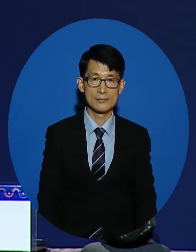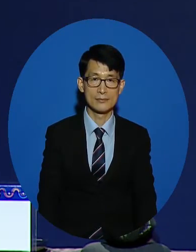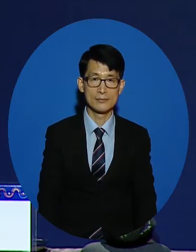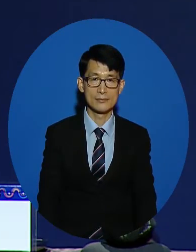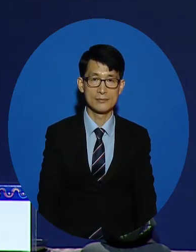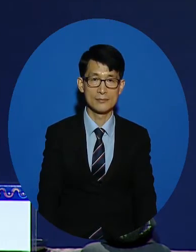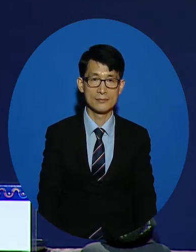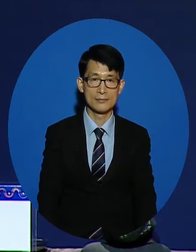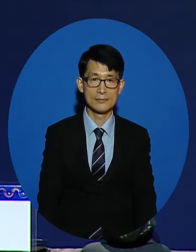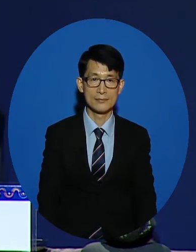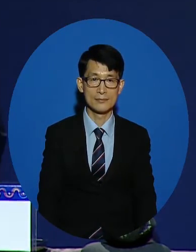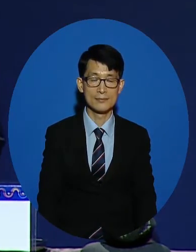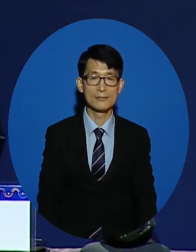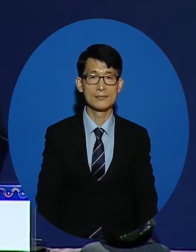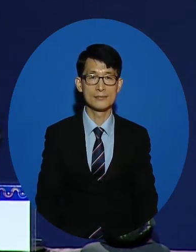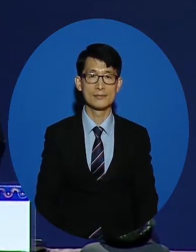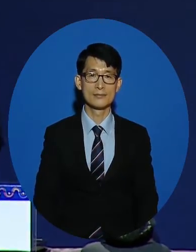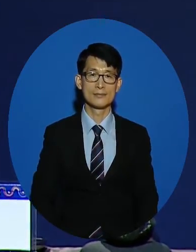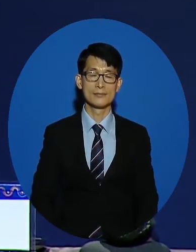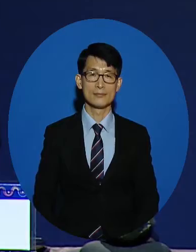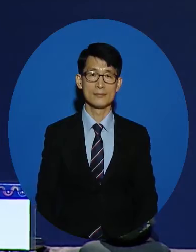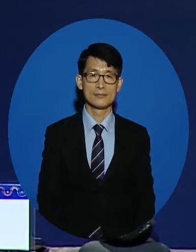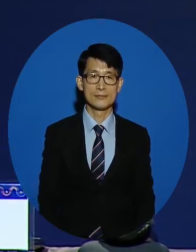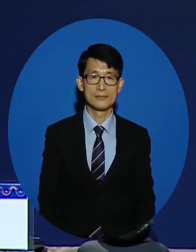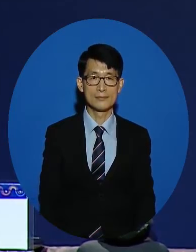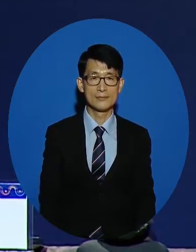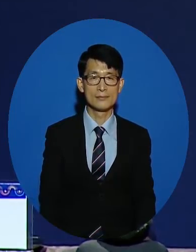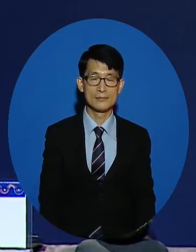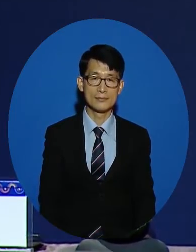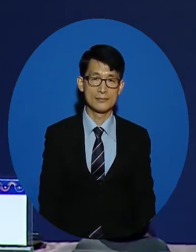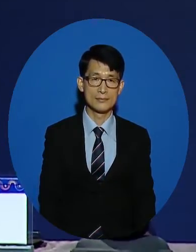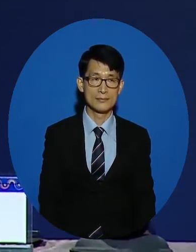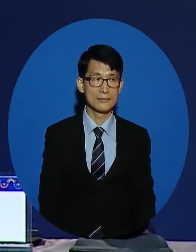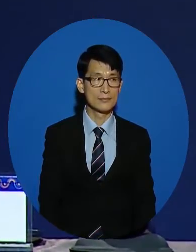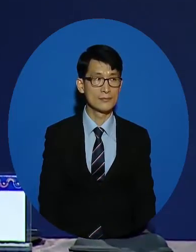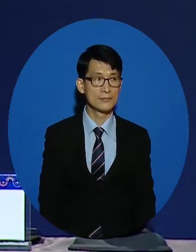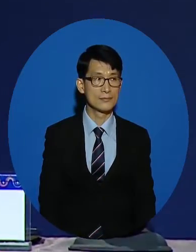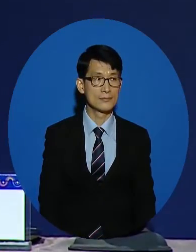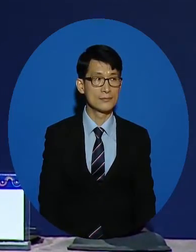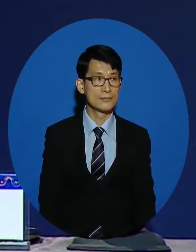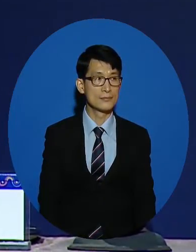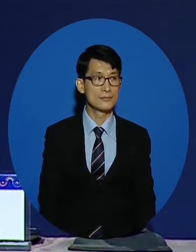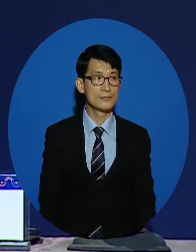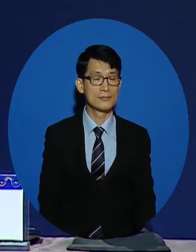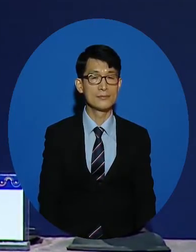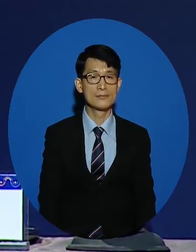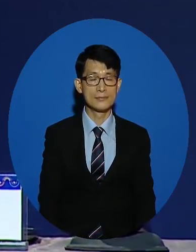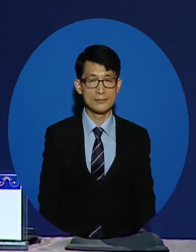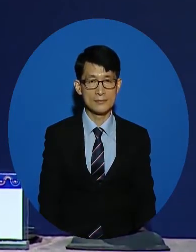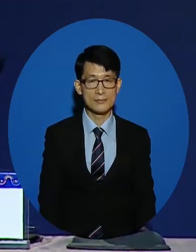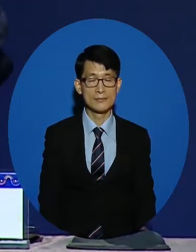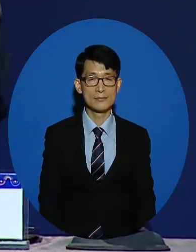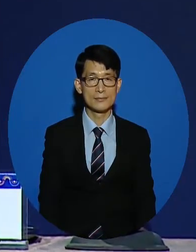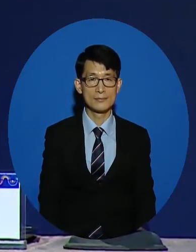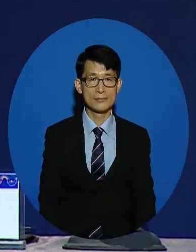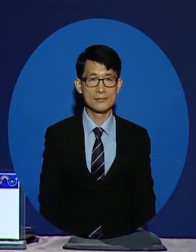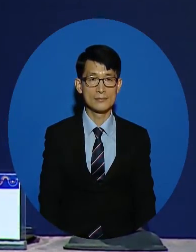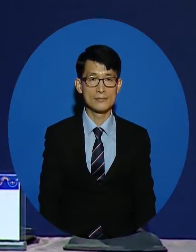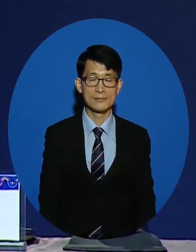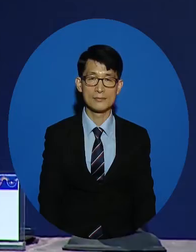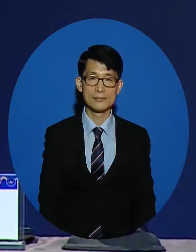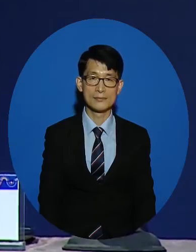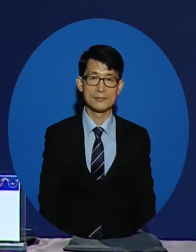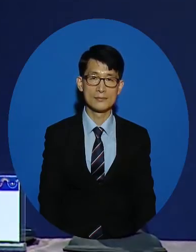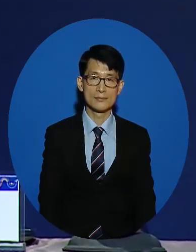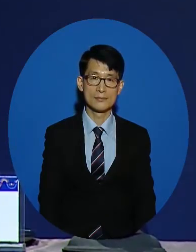마스크를 벗어도 괜찮을까요? 수화할 때는 표정이 중요하고 마스크를 벗고